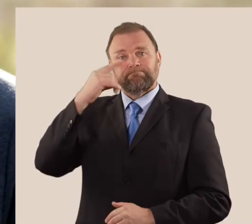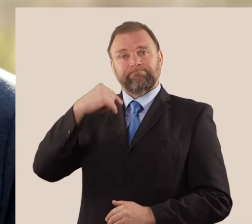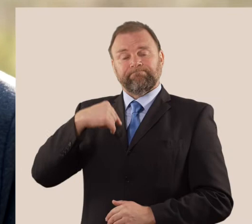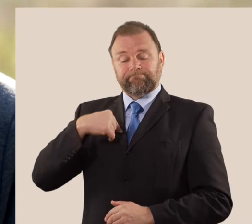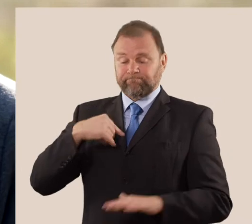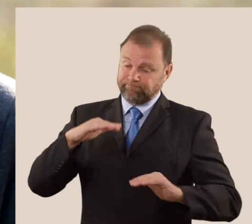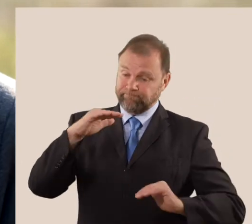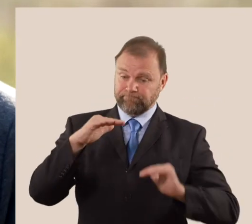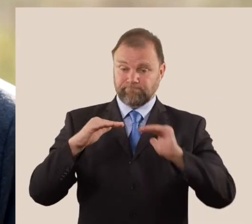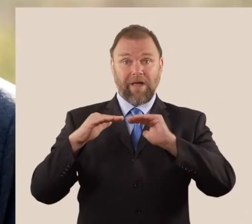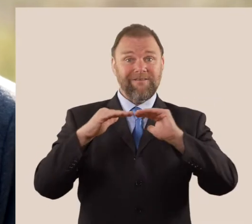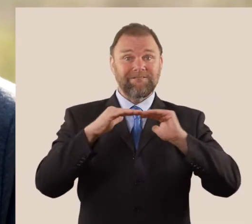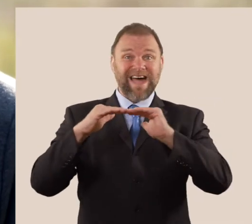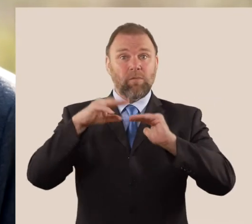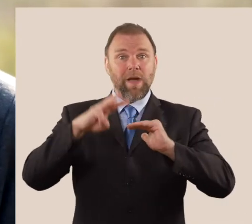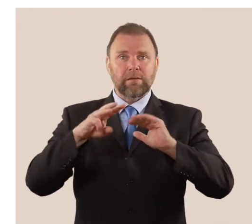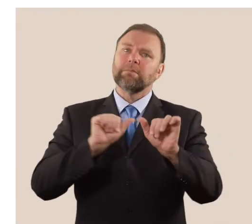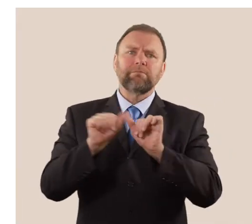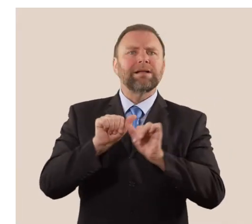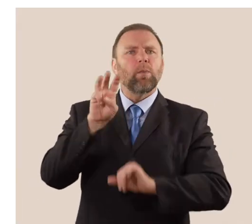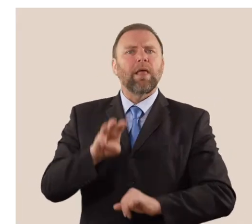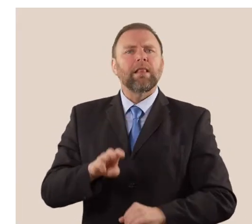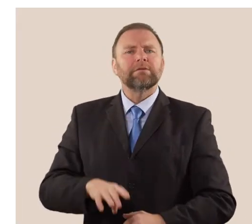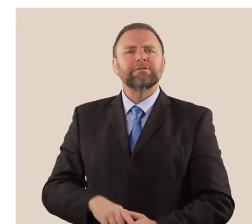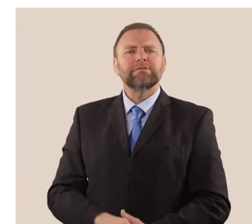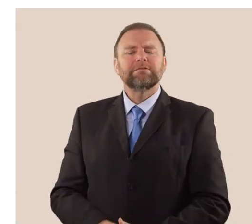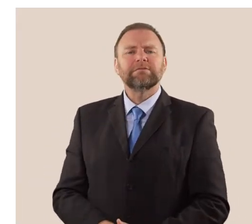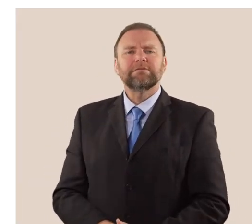Ti'n gwybod, fi'n credu bod y Cymru ffair yn Cymru gwell.